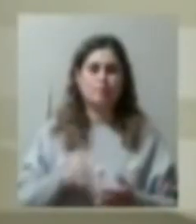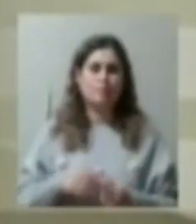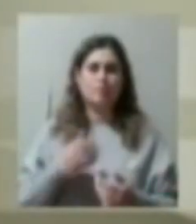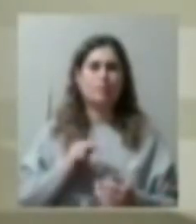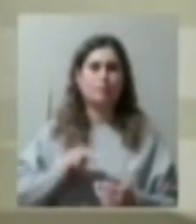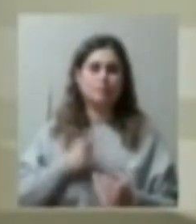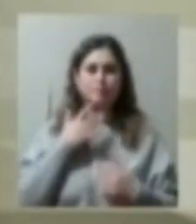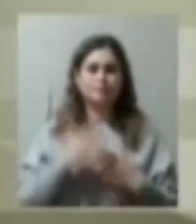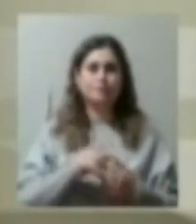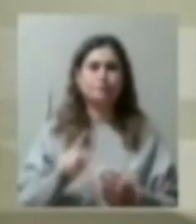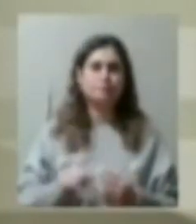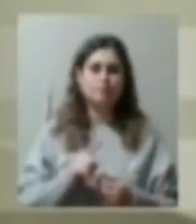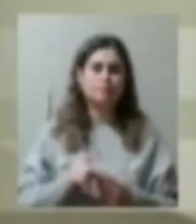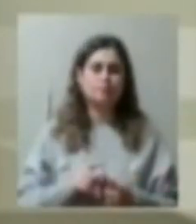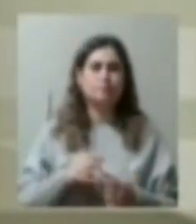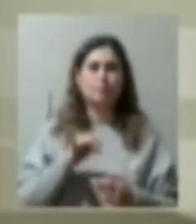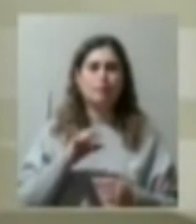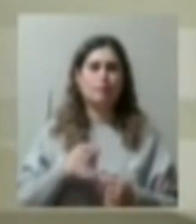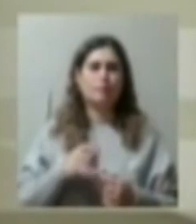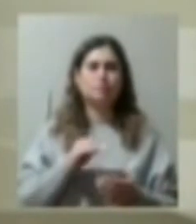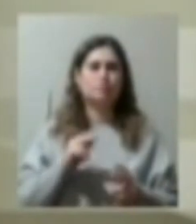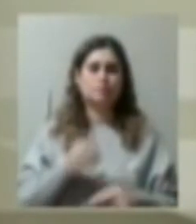близько години. Постанов, чесно скажу, я